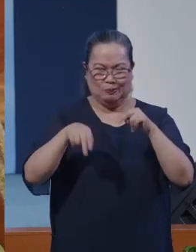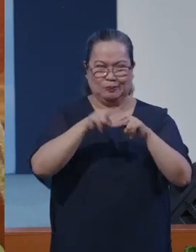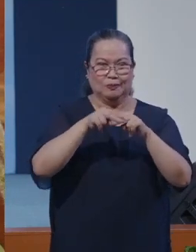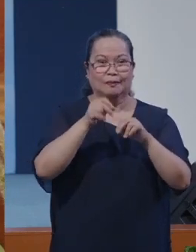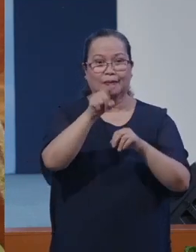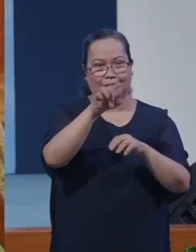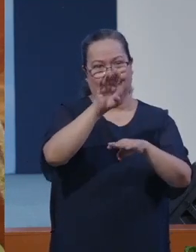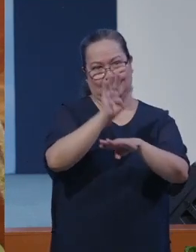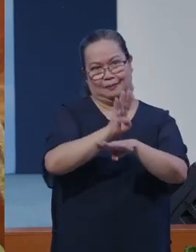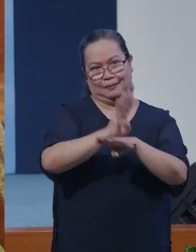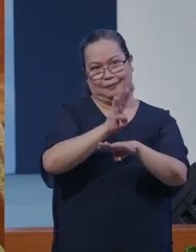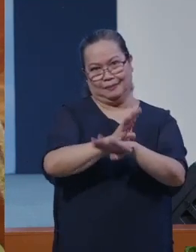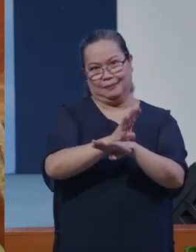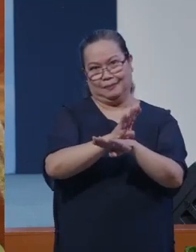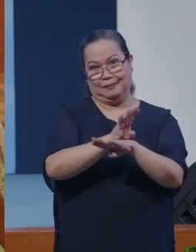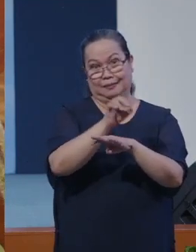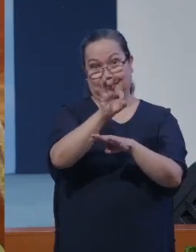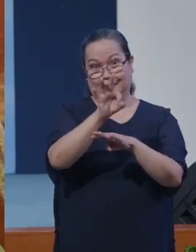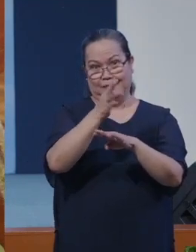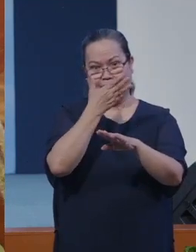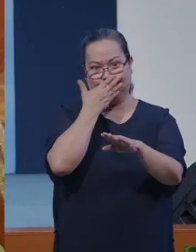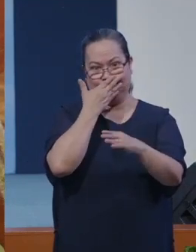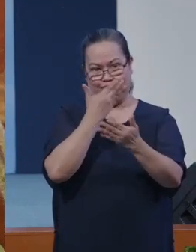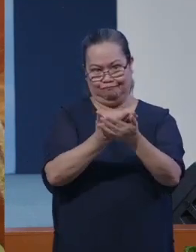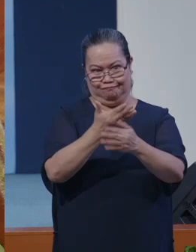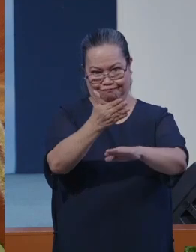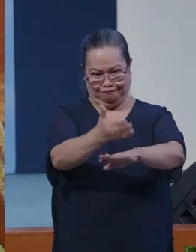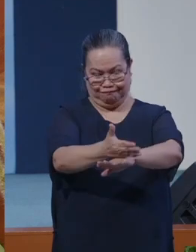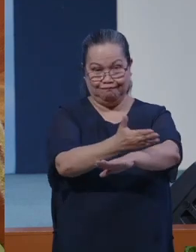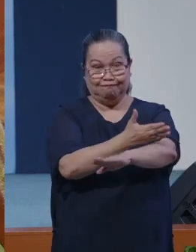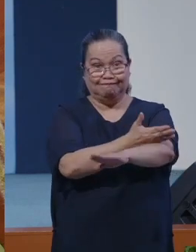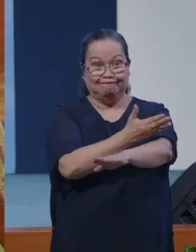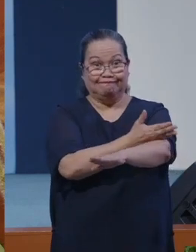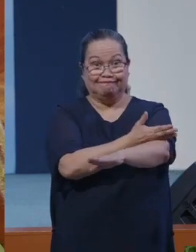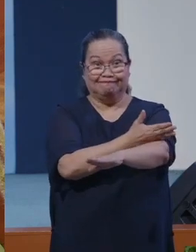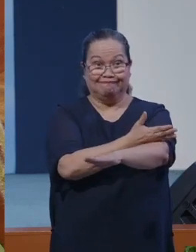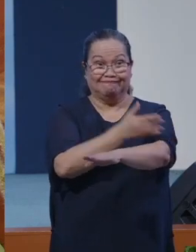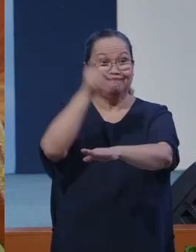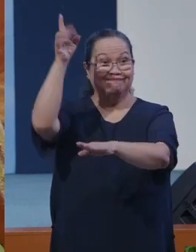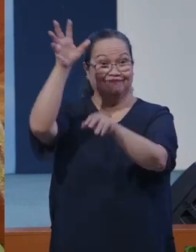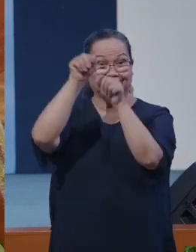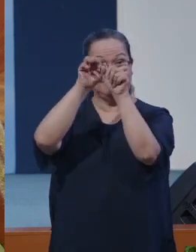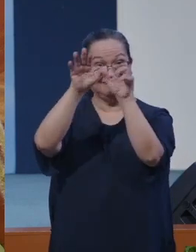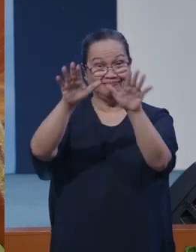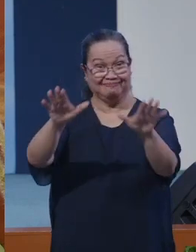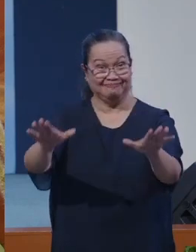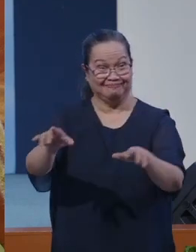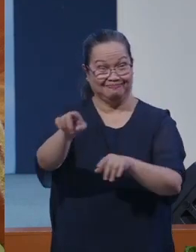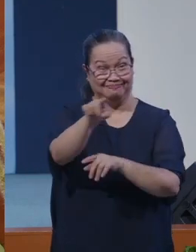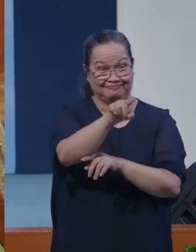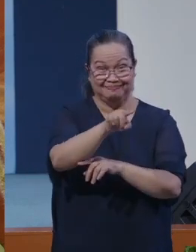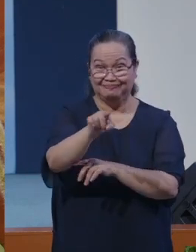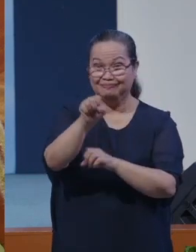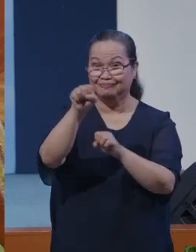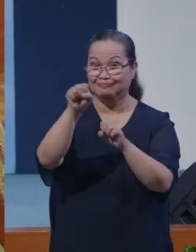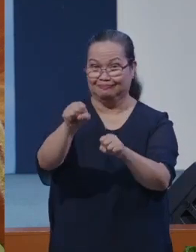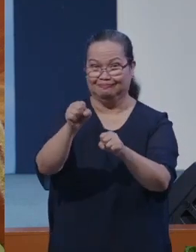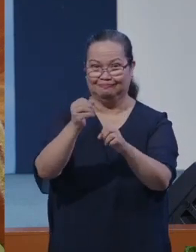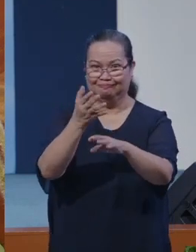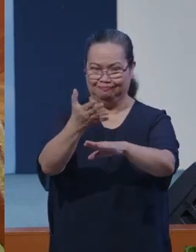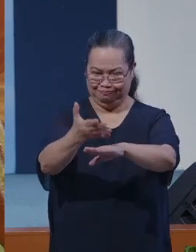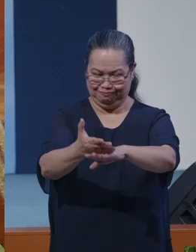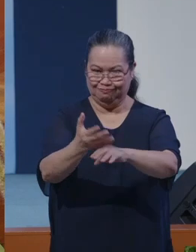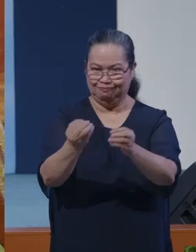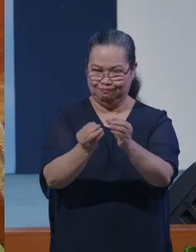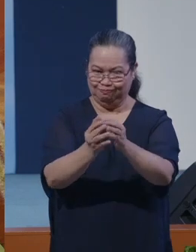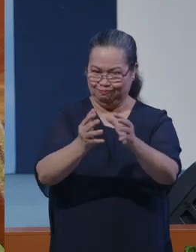kayo. Pagka gumanda ang negosyo niyo at kayo ay pinagpala ng Panginoon, no? Pwede niyong palakihin ang